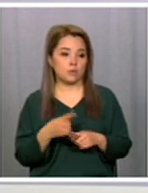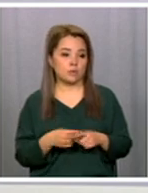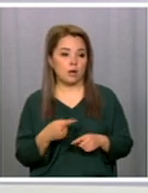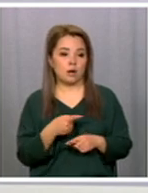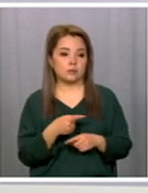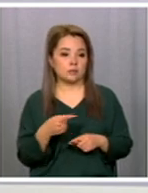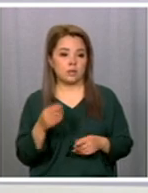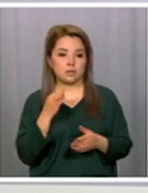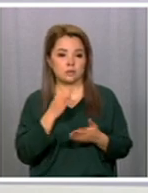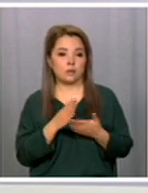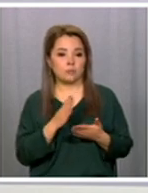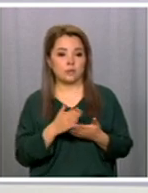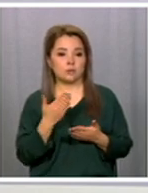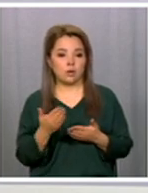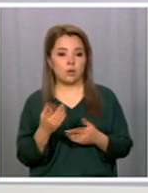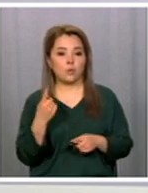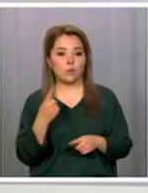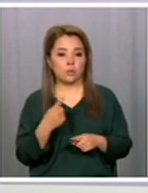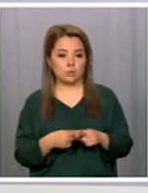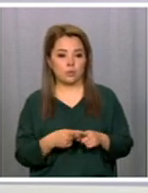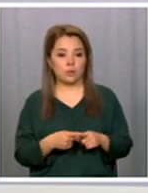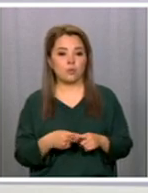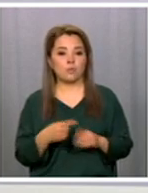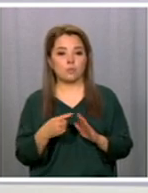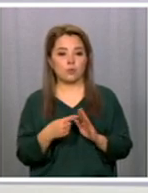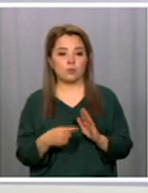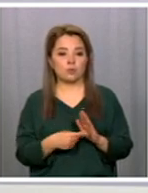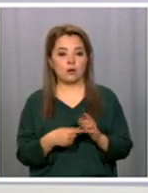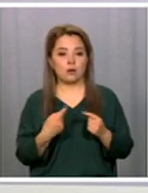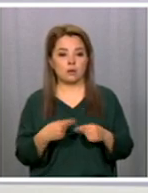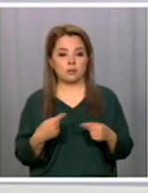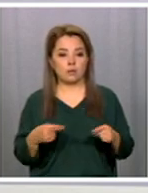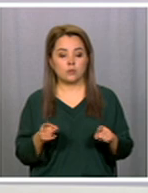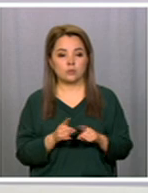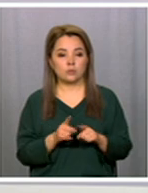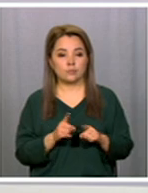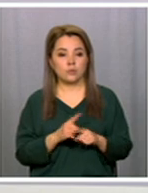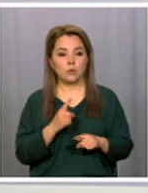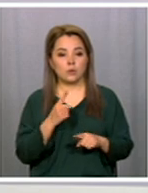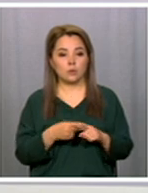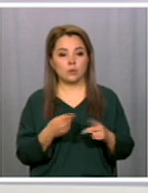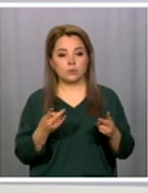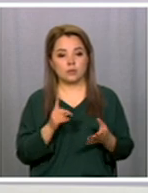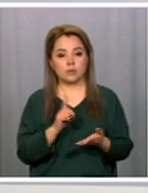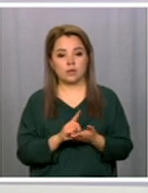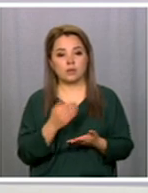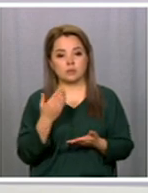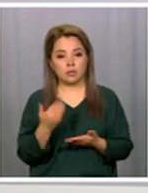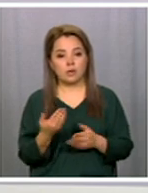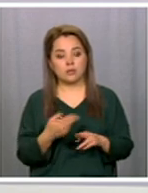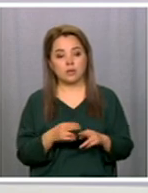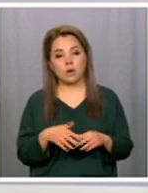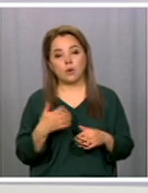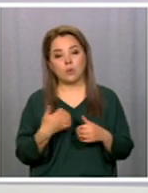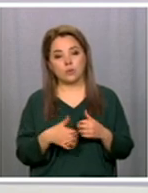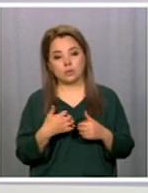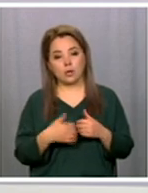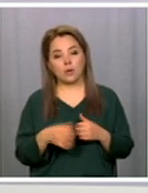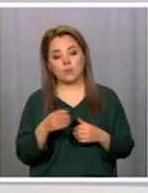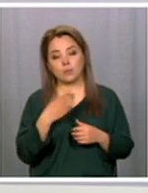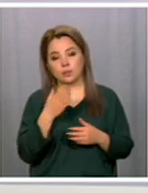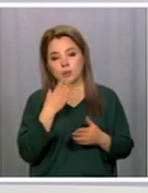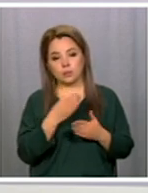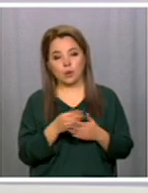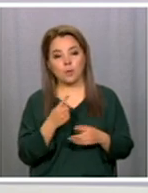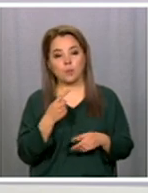азайту. Қосу. Бөлімдері әртүрлі бөлшектерді қосу үшін оларды ортақ бөлімге келтіріп,